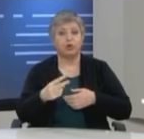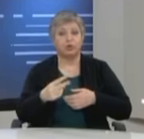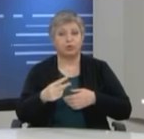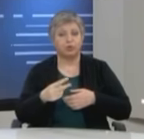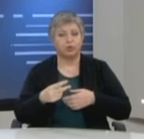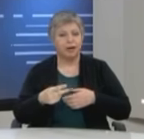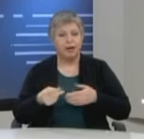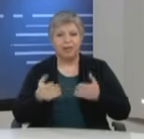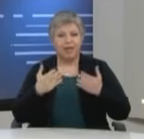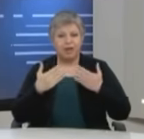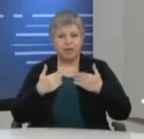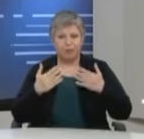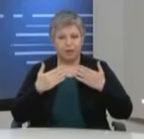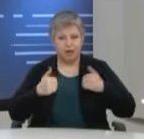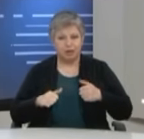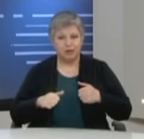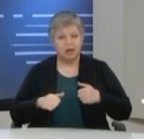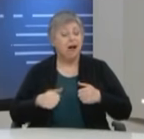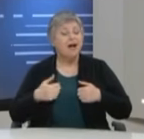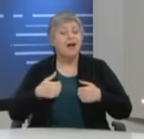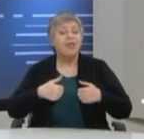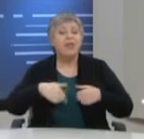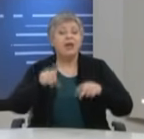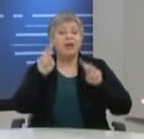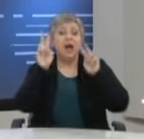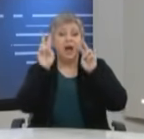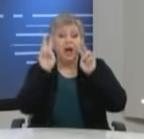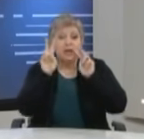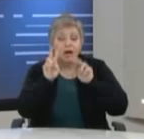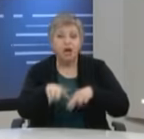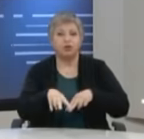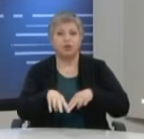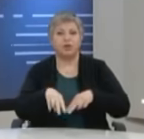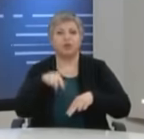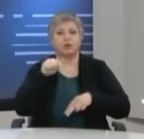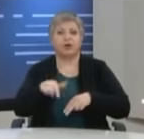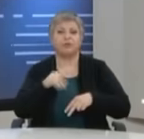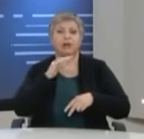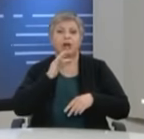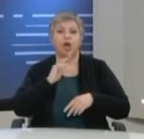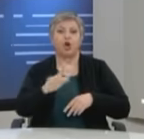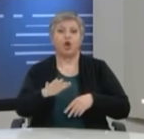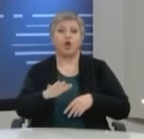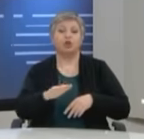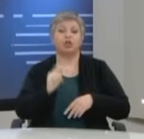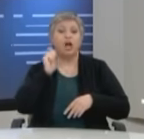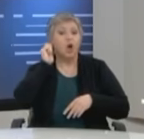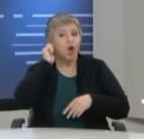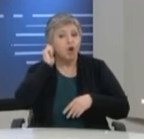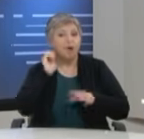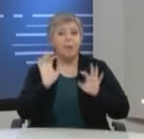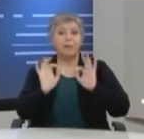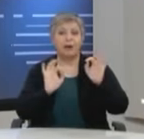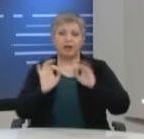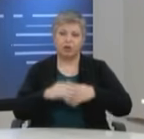το λέει. Ούτε το ΝΑΤΟ, λοιπόν, αναγνώριζε ότι η Ελλάδα είχε αναγνωρίσει μακεδονική γλώσσα. Και εσείς έρχεστε και το